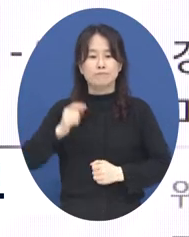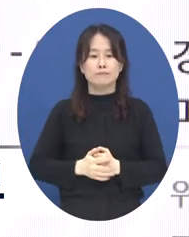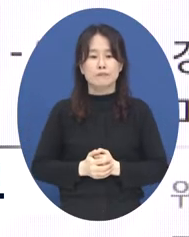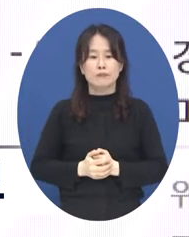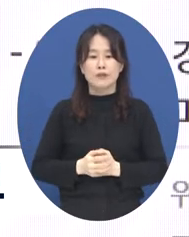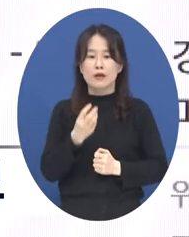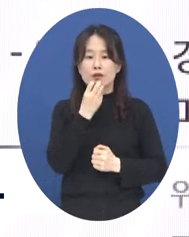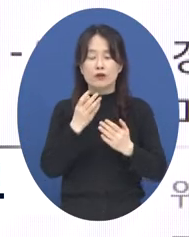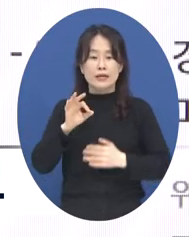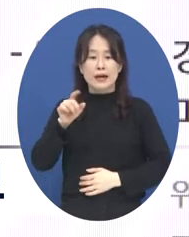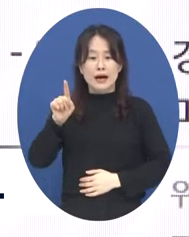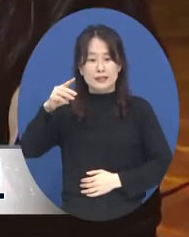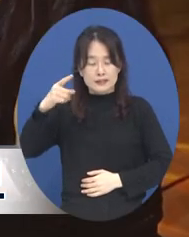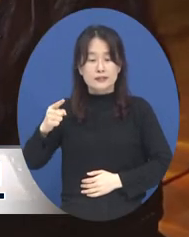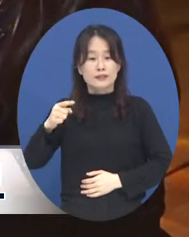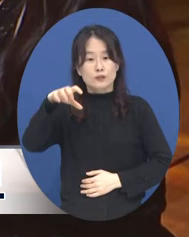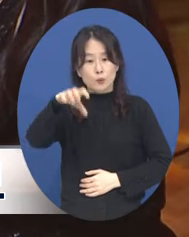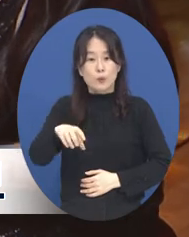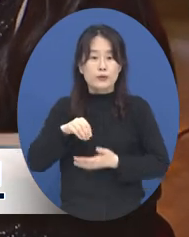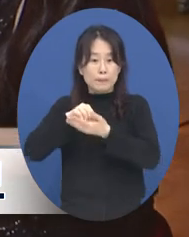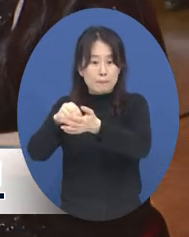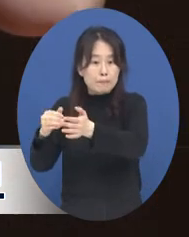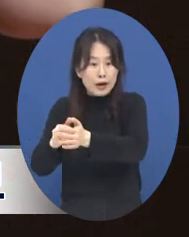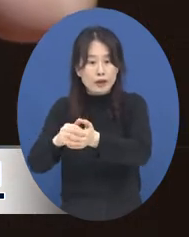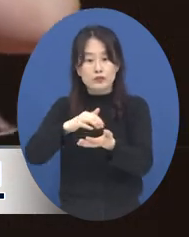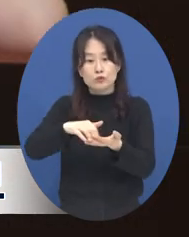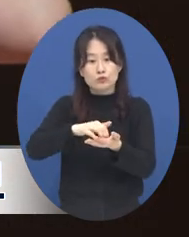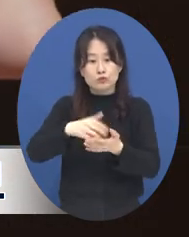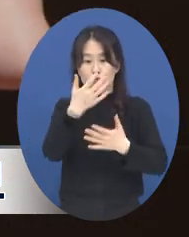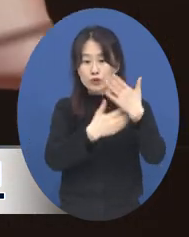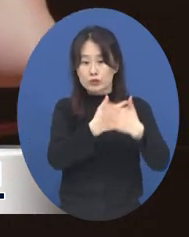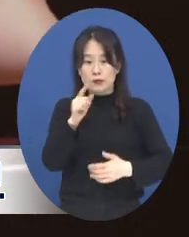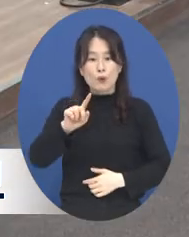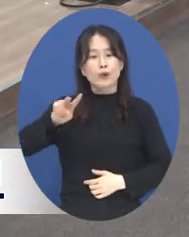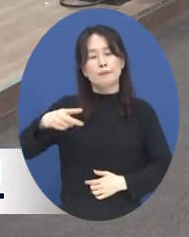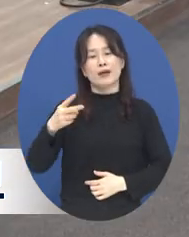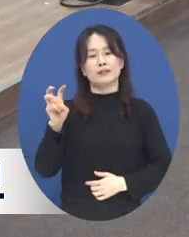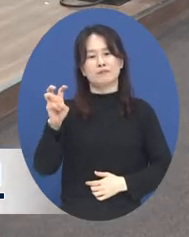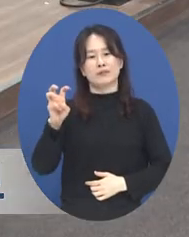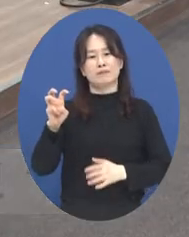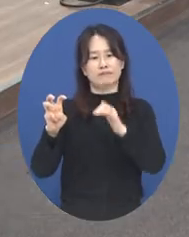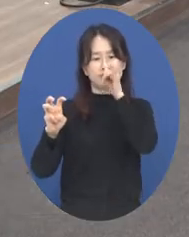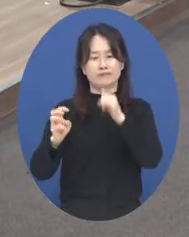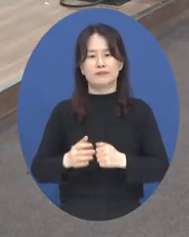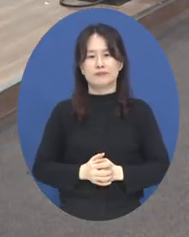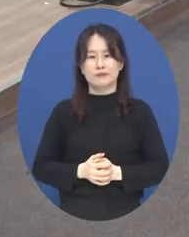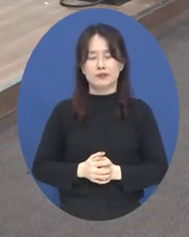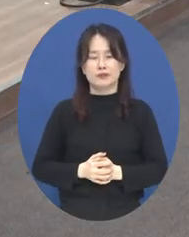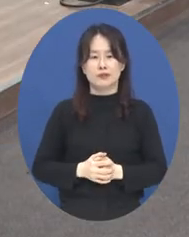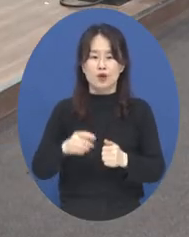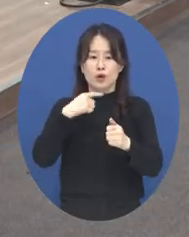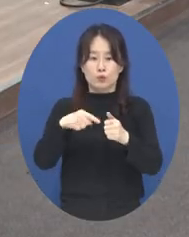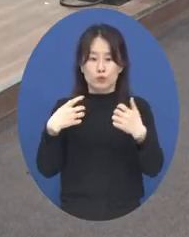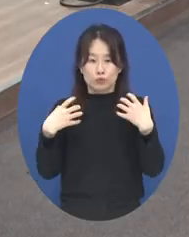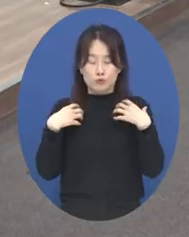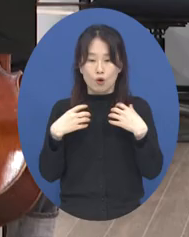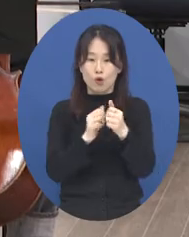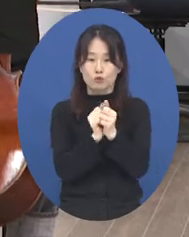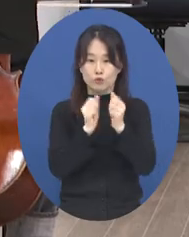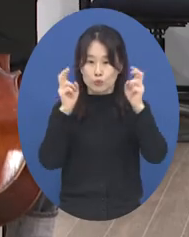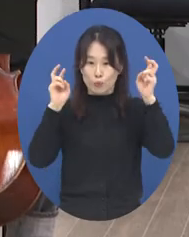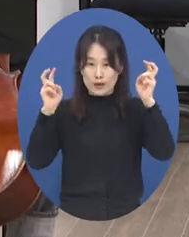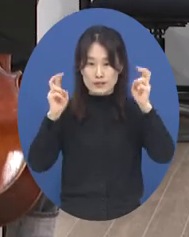경제 아톤 에 등록된 공연 영상은 돈에 110여 개 예술단체 230여 편육 오랜 경우 도교육청과 경우도 주식회사